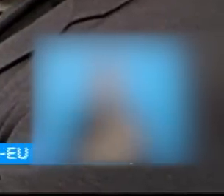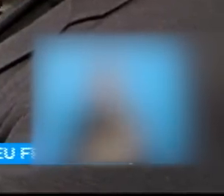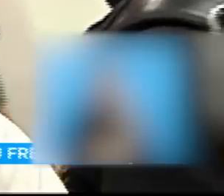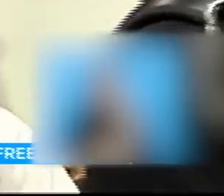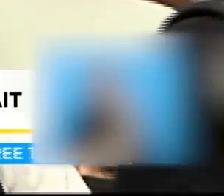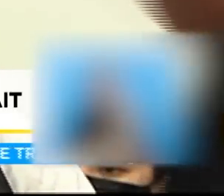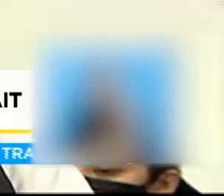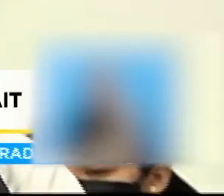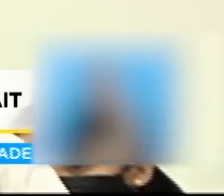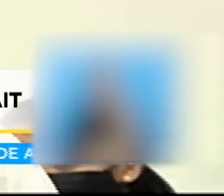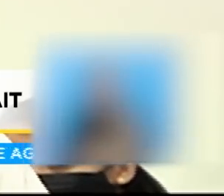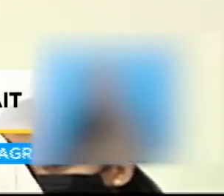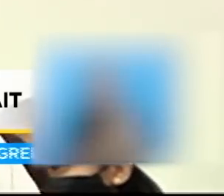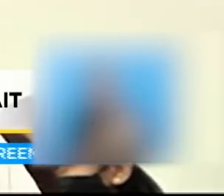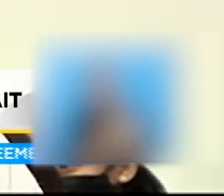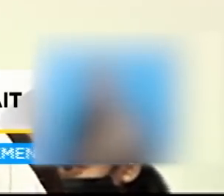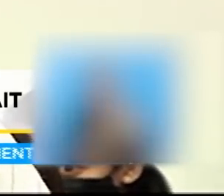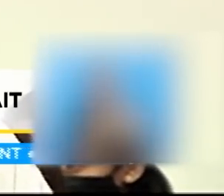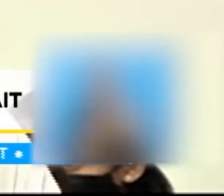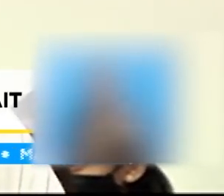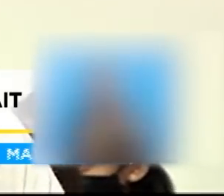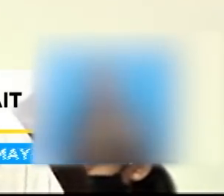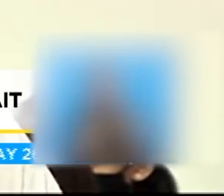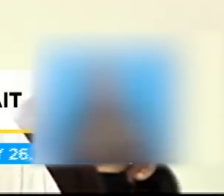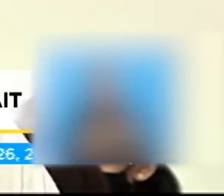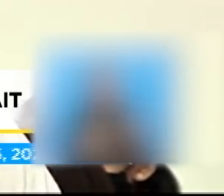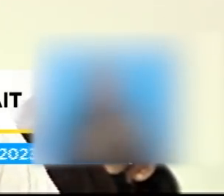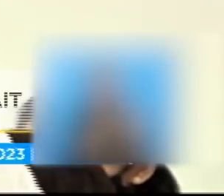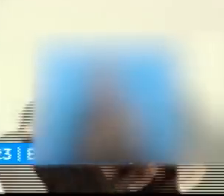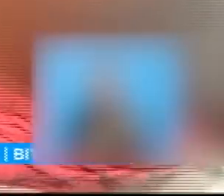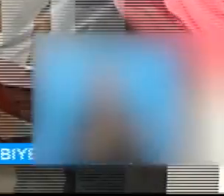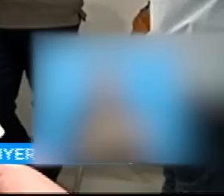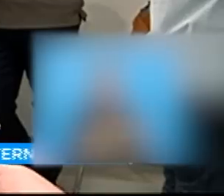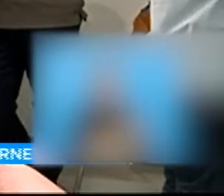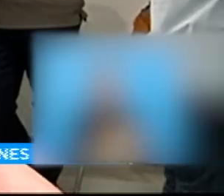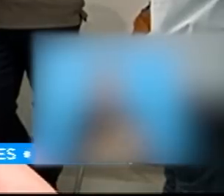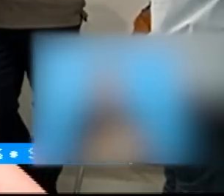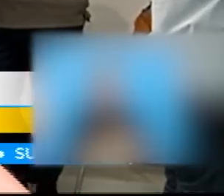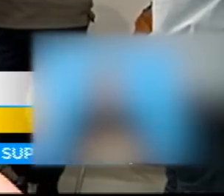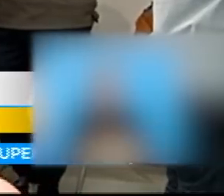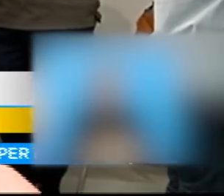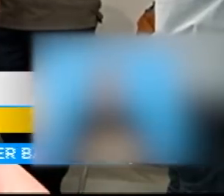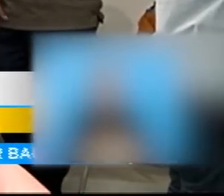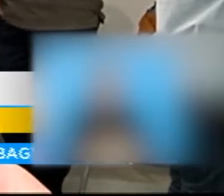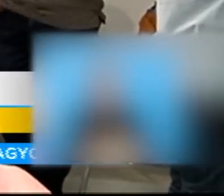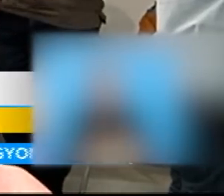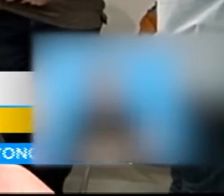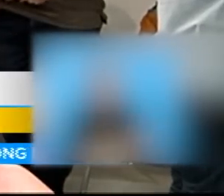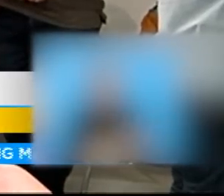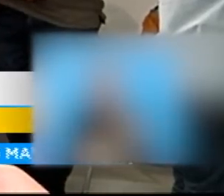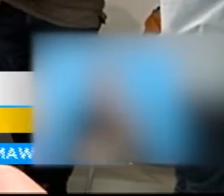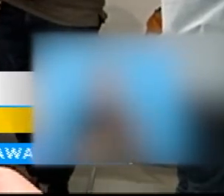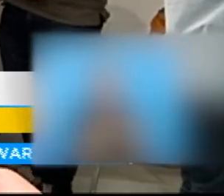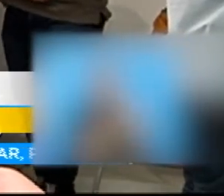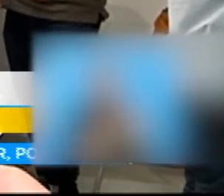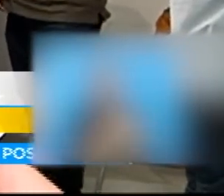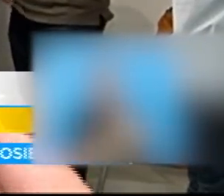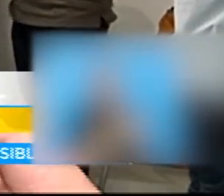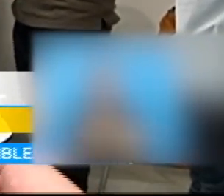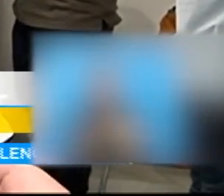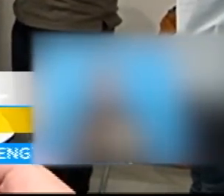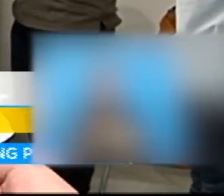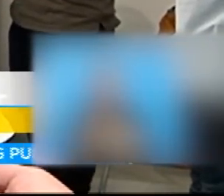na magtatrabaho sana sa Kuwait bilang pet groomer. Hindi po sa isang araw kaya mong matapos yung isang